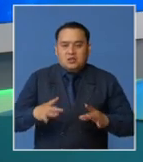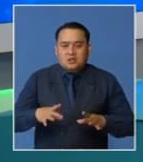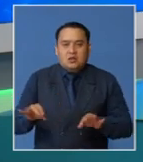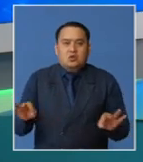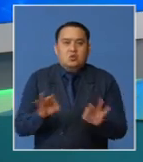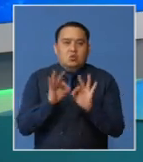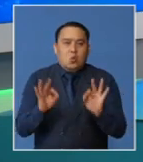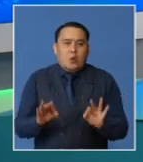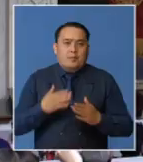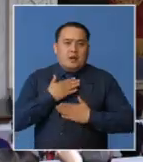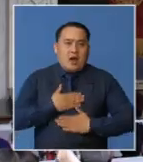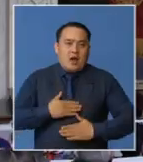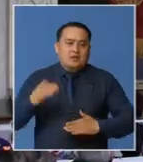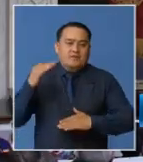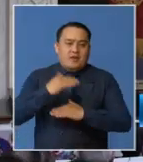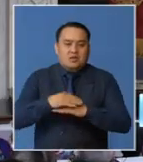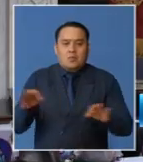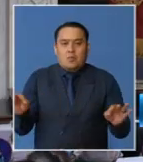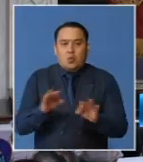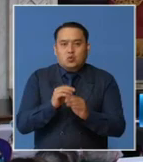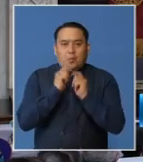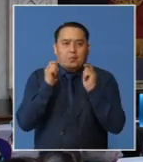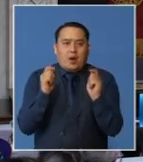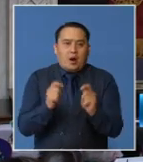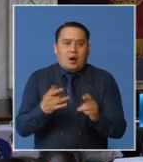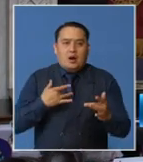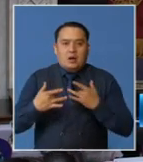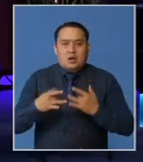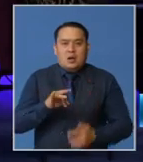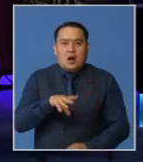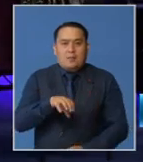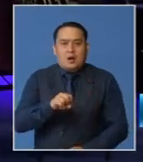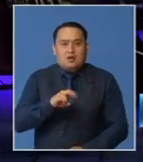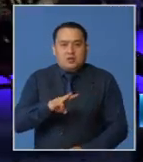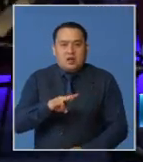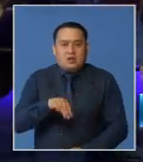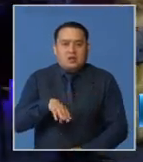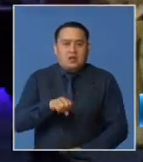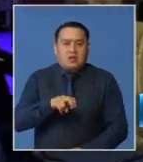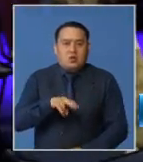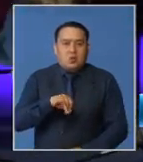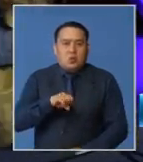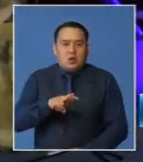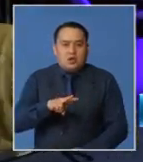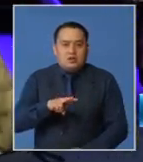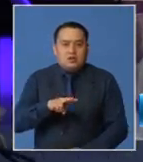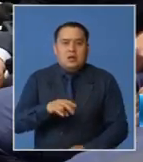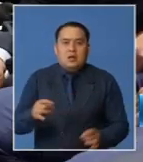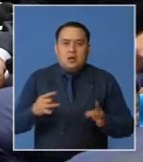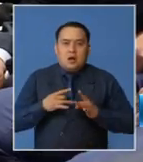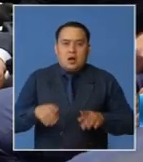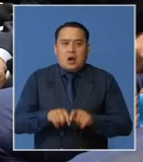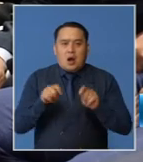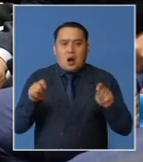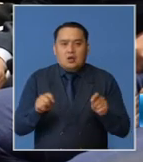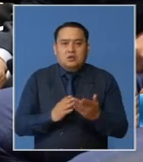искусства. Приятный вечер традиционной музыки зрителям подарили такие артисты, как Рамазан Стамгазиев, Еркин Шукиманов, Тлеулес Курмангалиев.